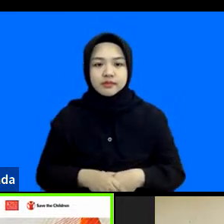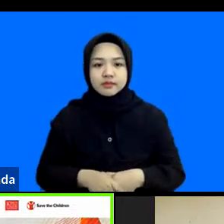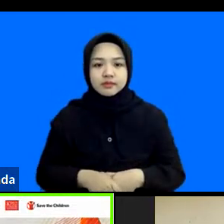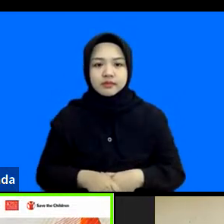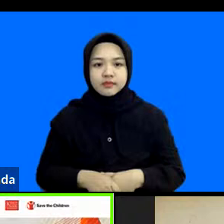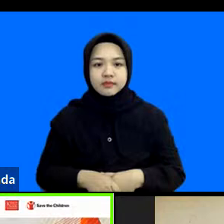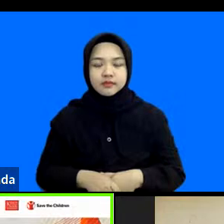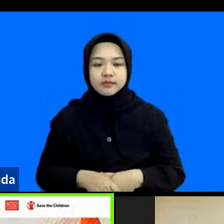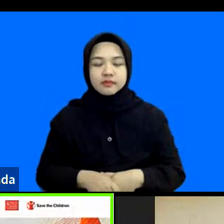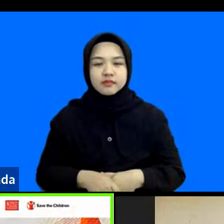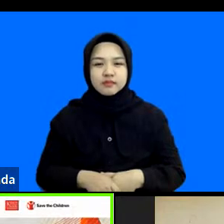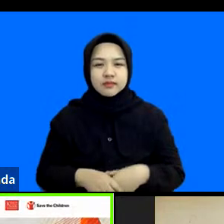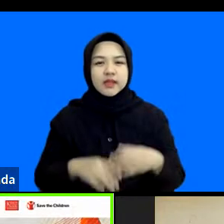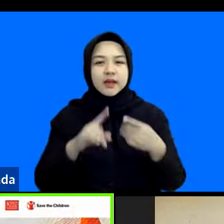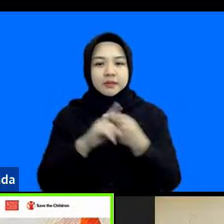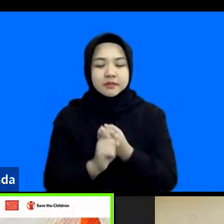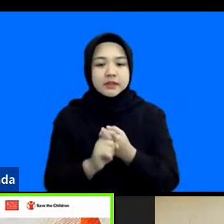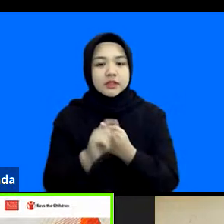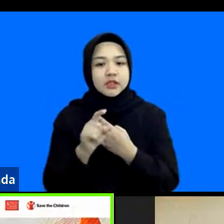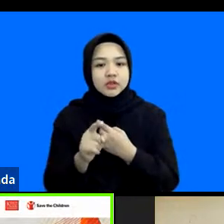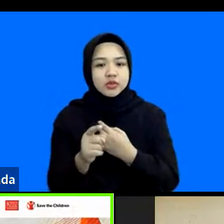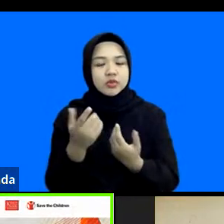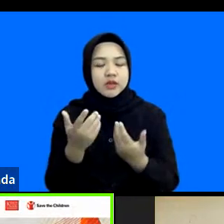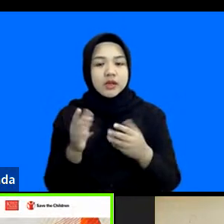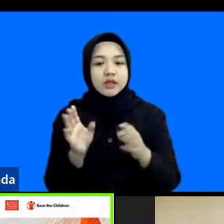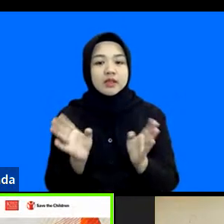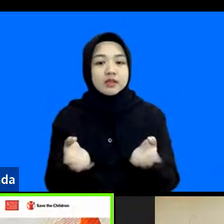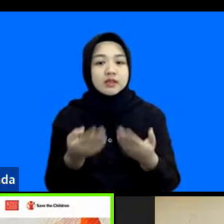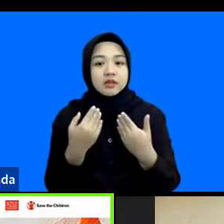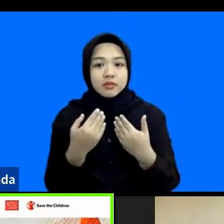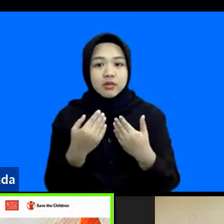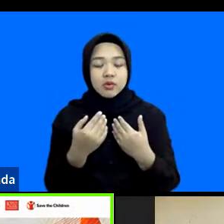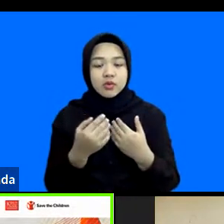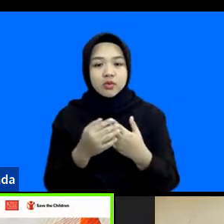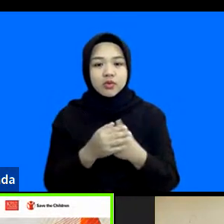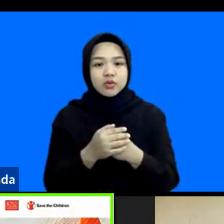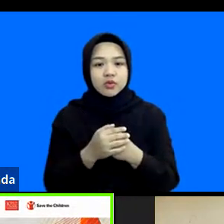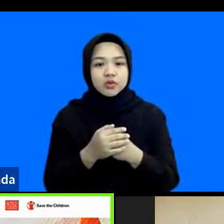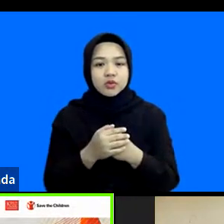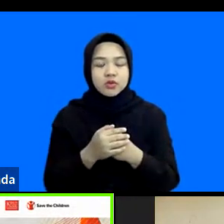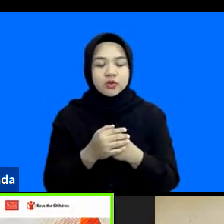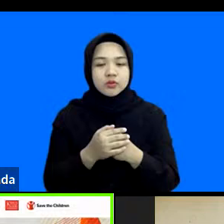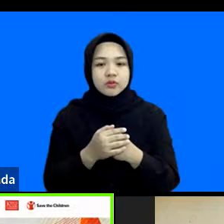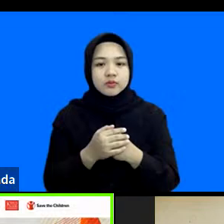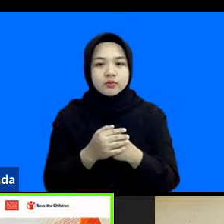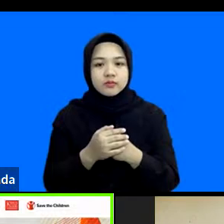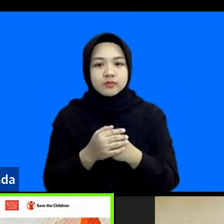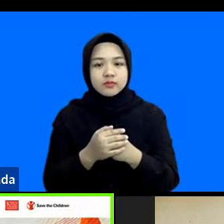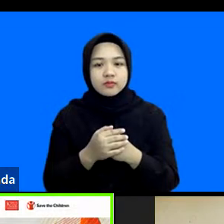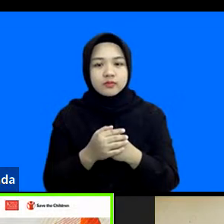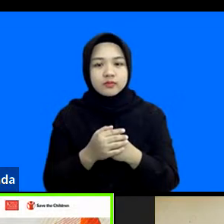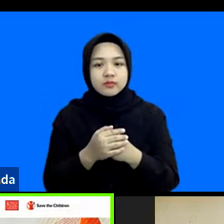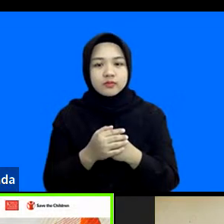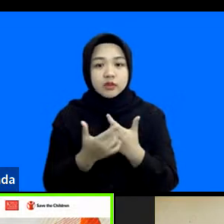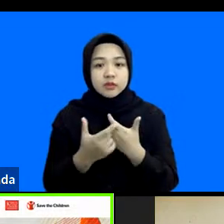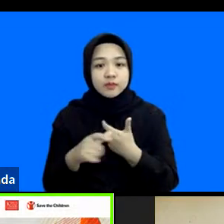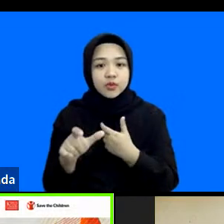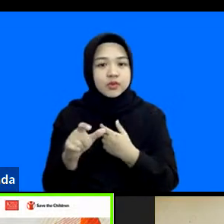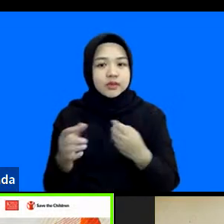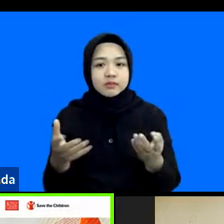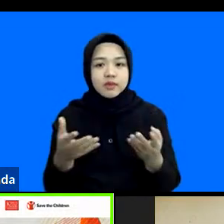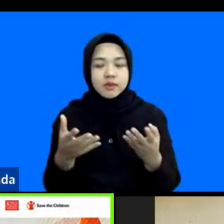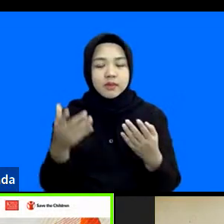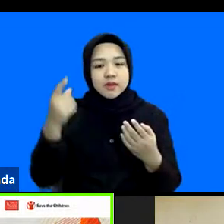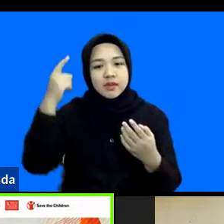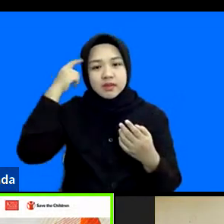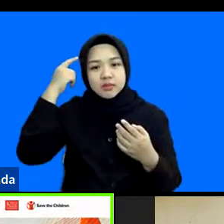ya, chemistry itu kelihatannya terbangun dalam proses tadi bagaimana